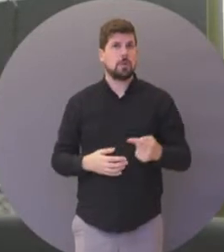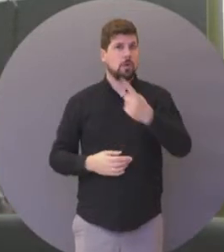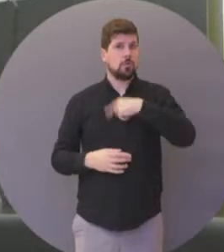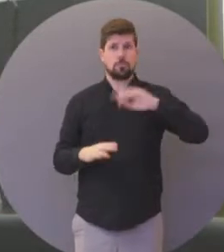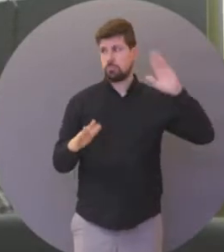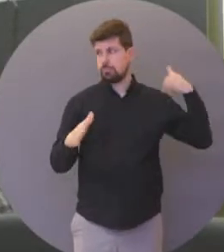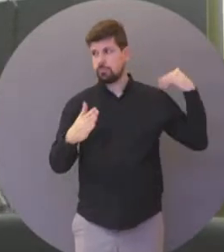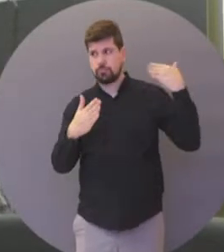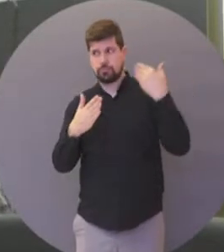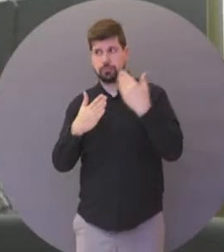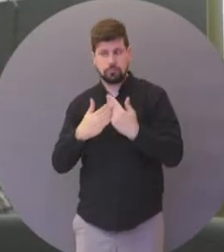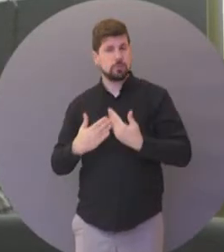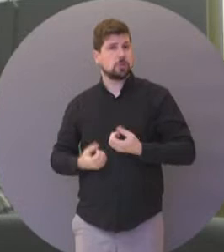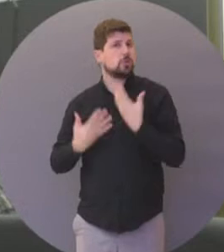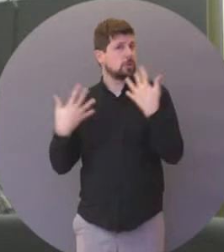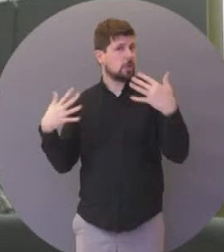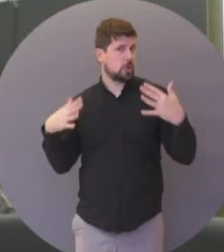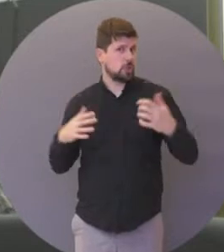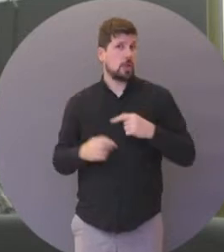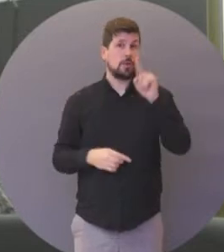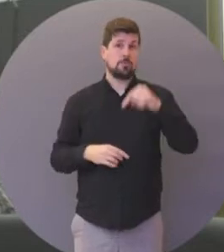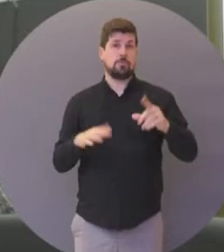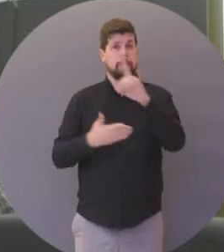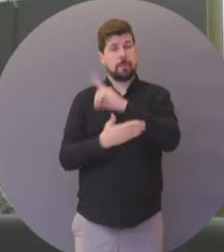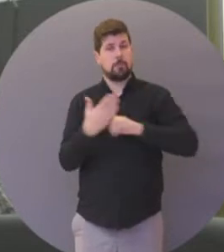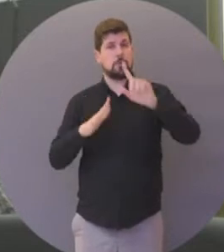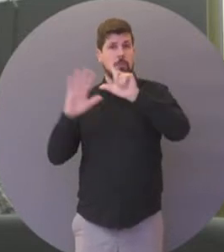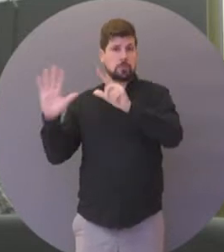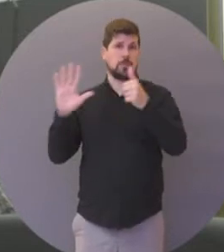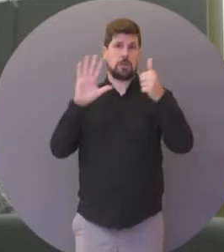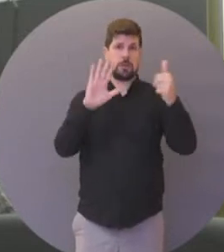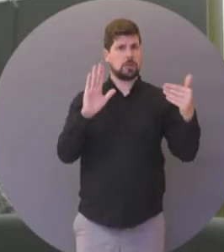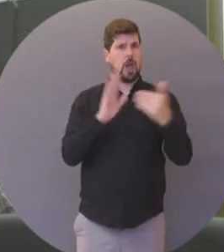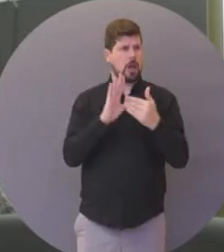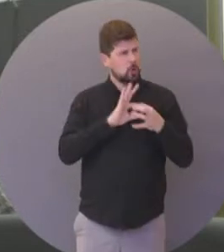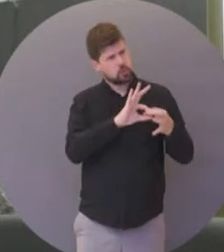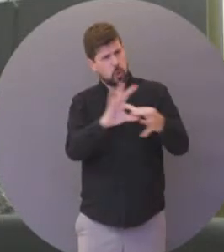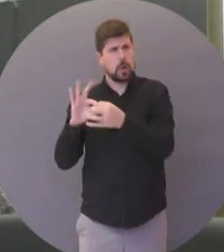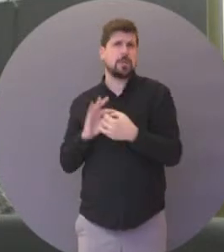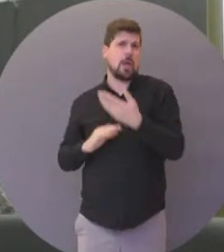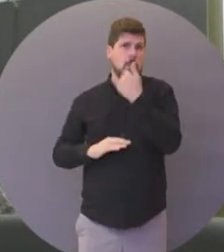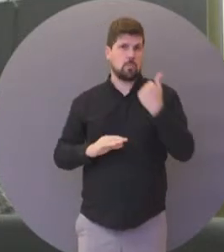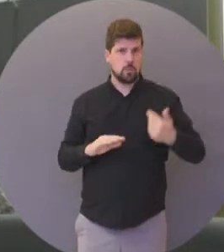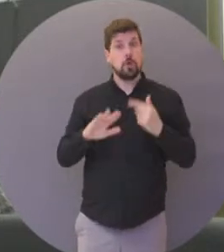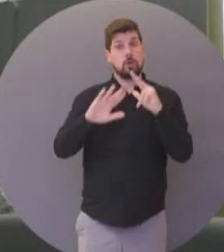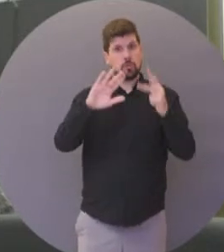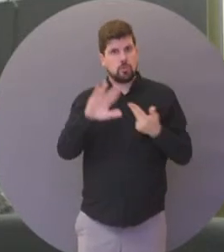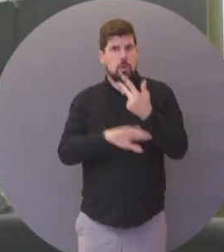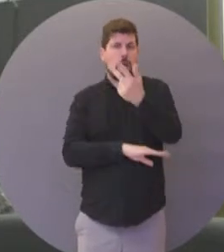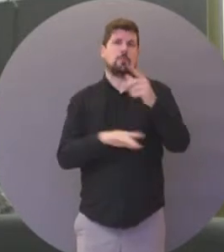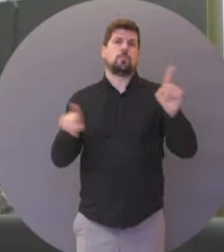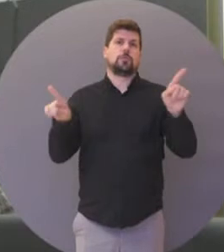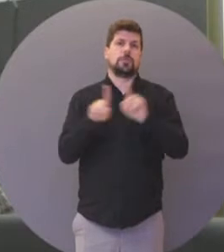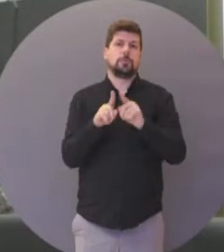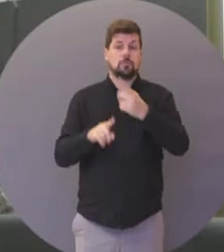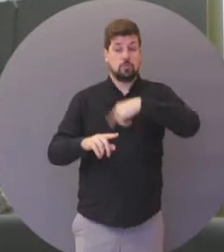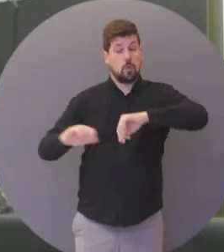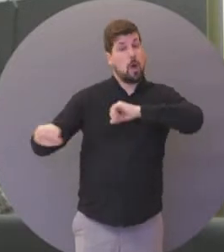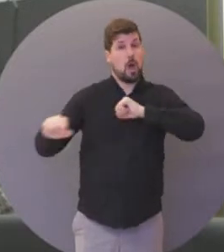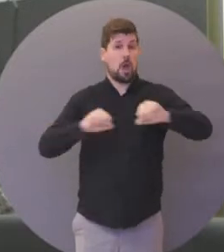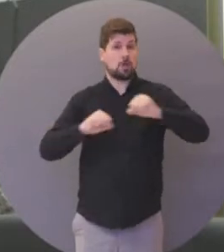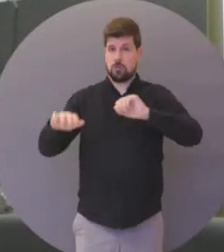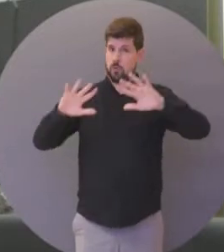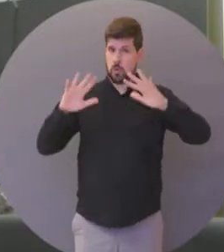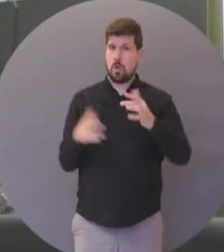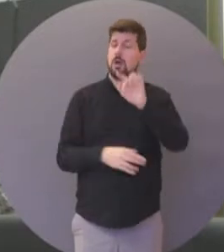à savoir faire de la Seine-Maritime un département toujours plus solidaire et durable notre action elle passe par